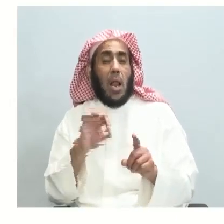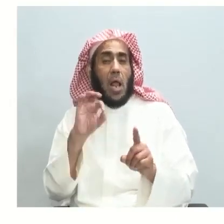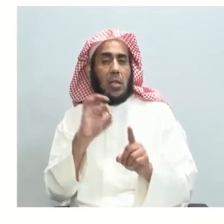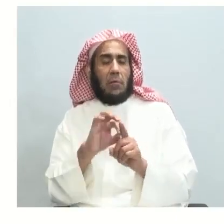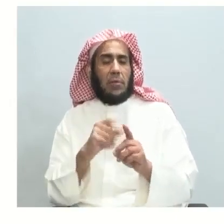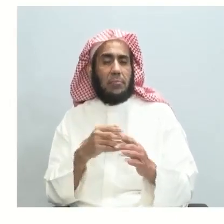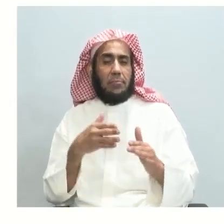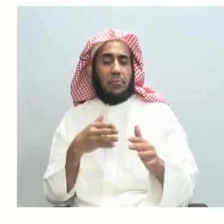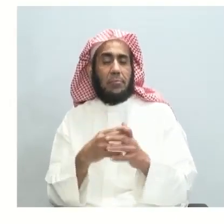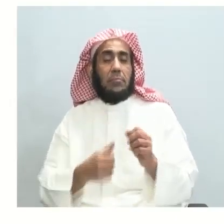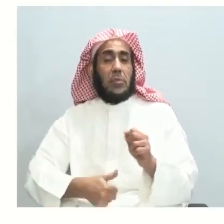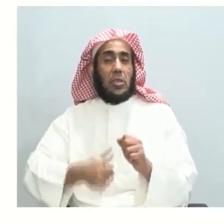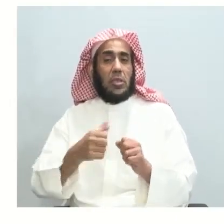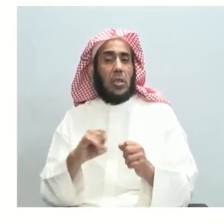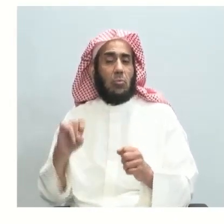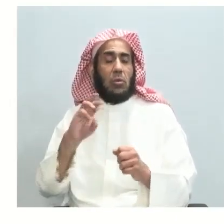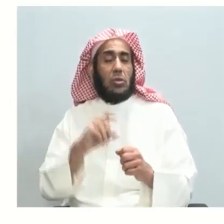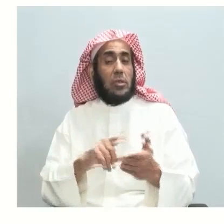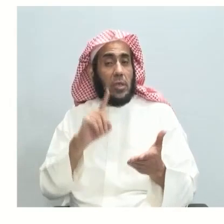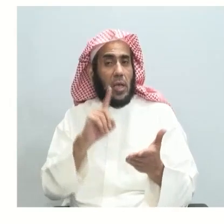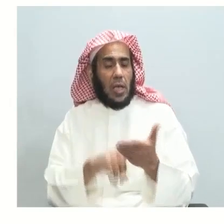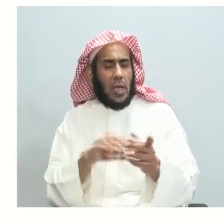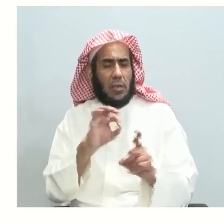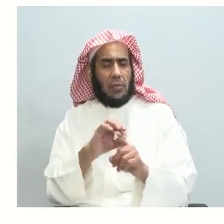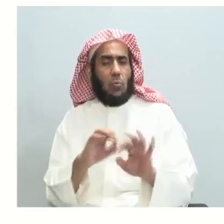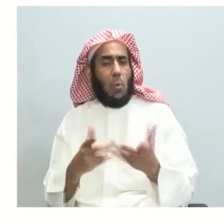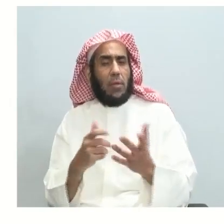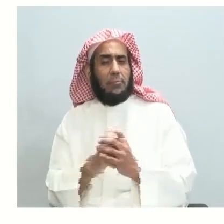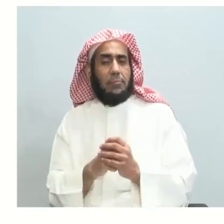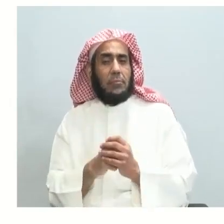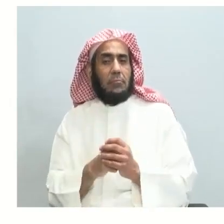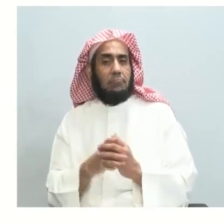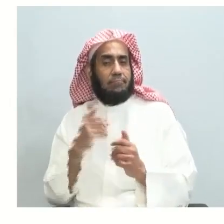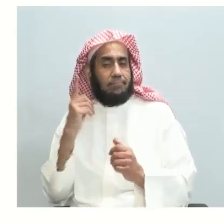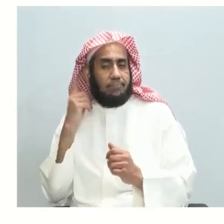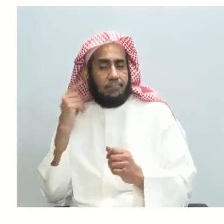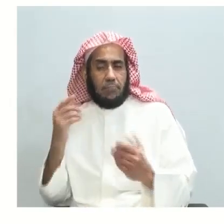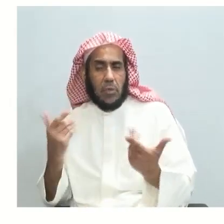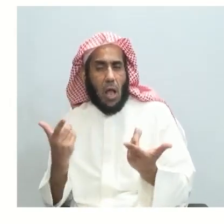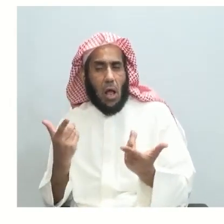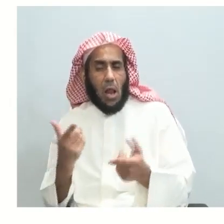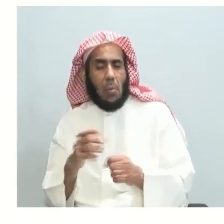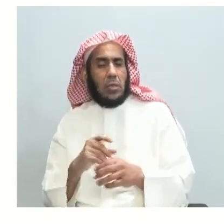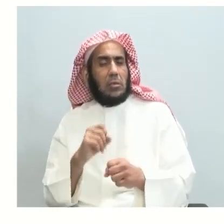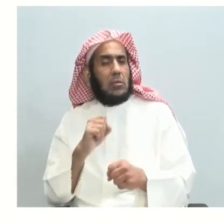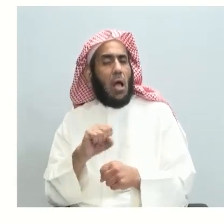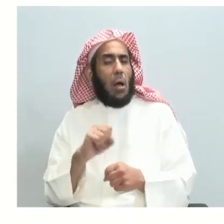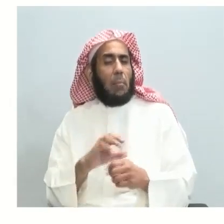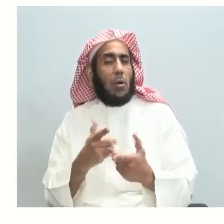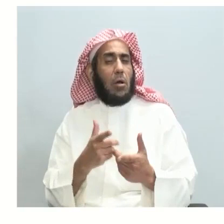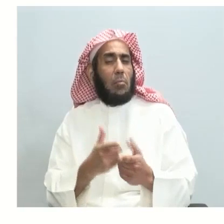التي من خلالها تستطيع المنظمه تحقيق اهدافها هو الاصغاء الى اصحاب المصلحه من هم اصحاب